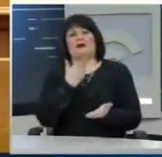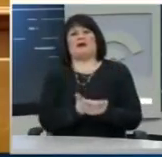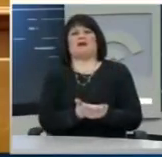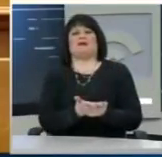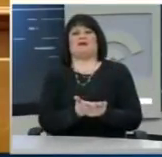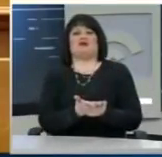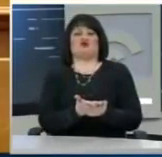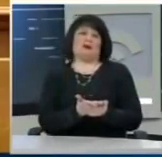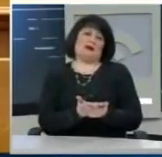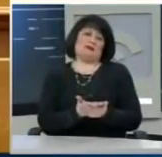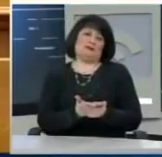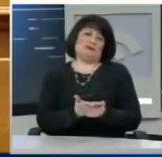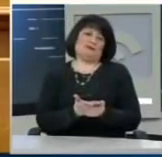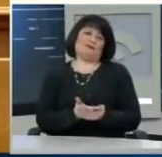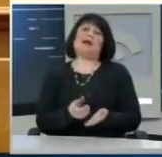Θα επανέλθουμε